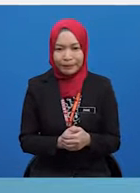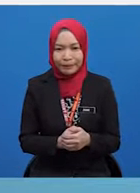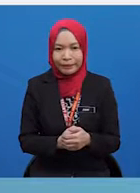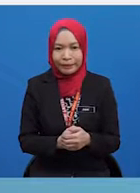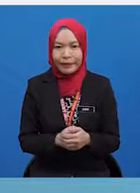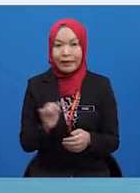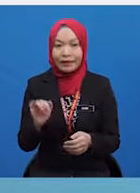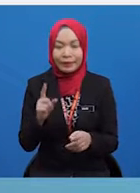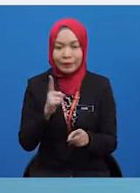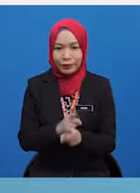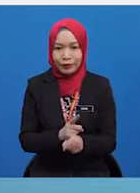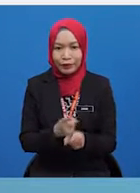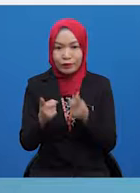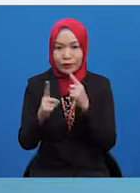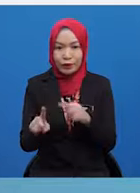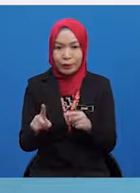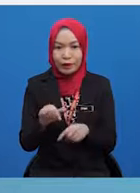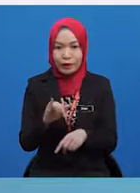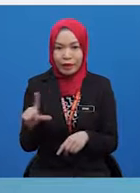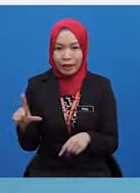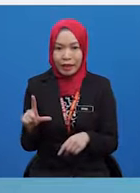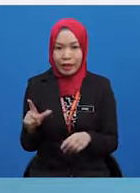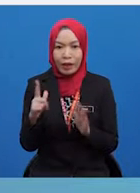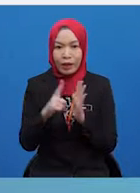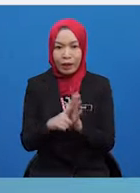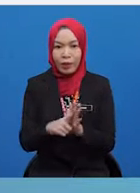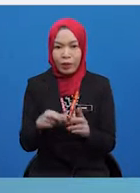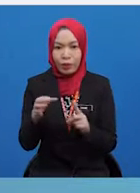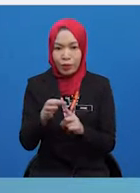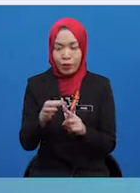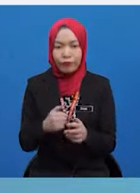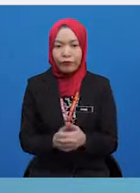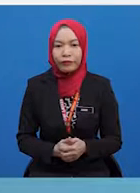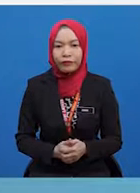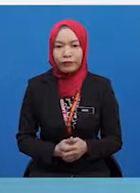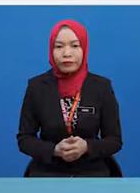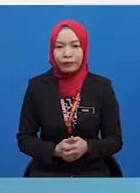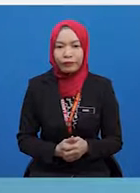Ya, betul. Jawapannya ialah logo huruf.